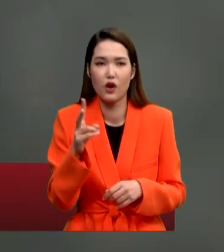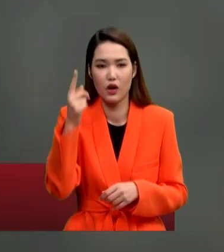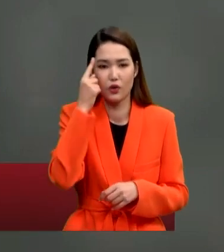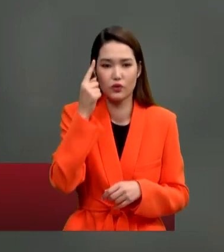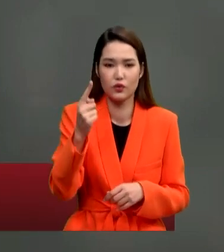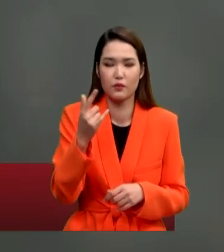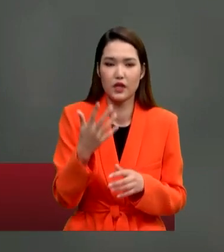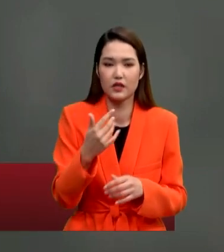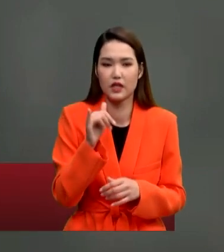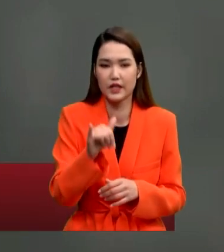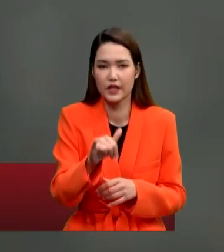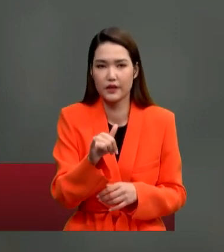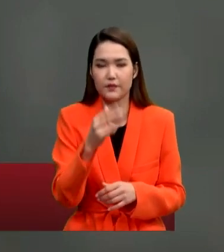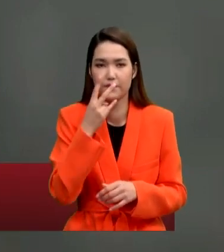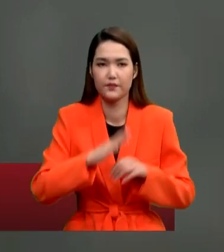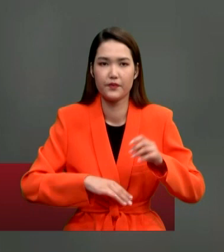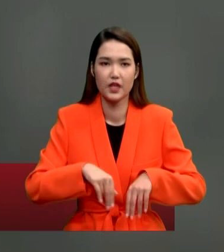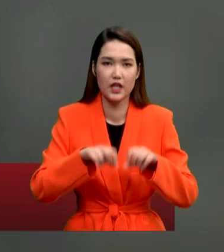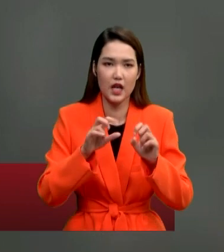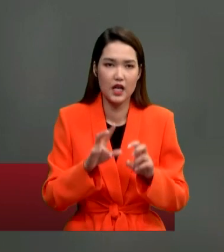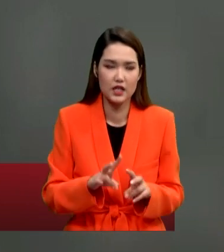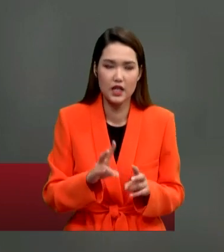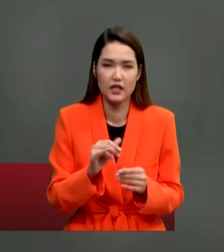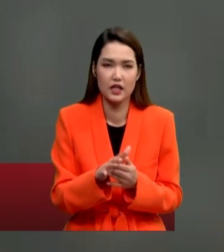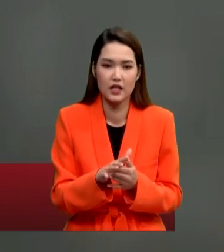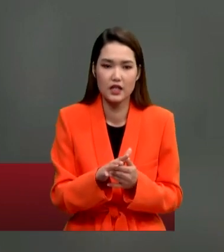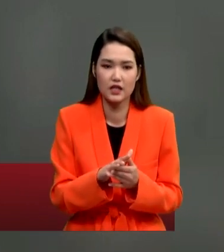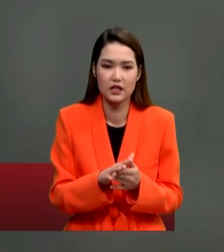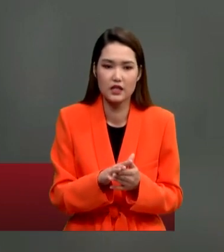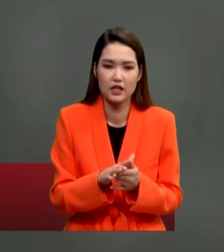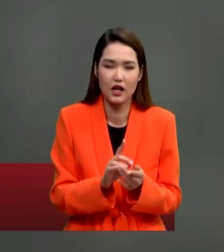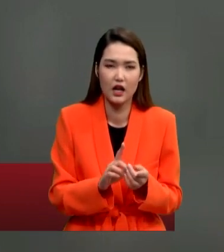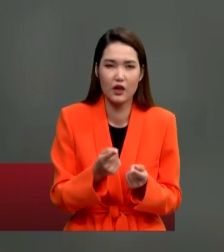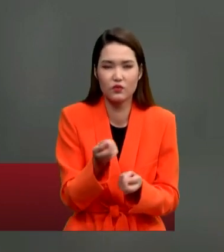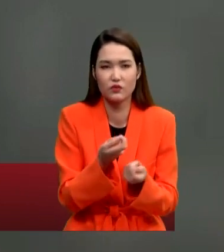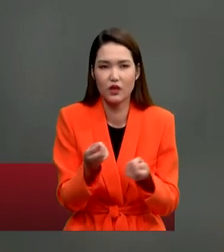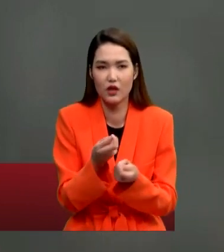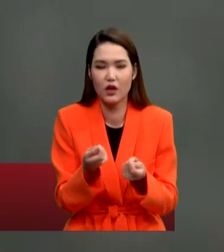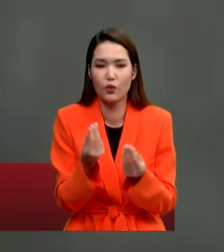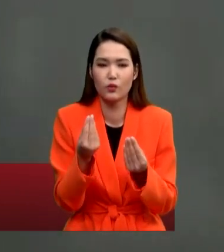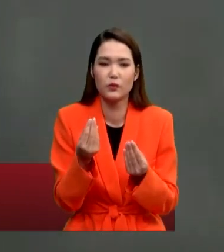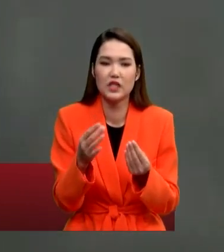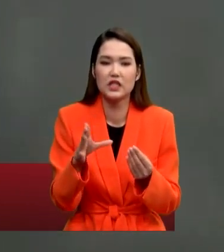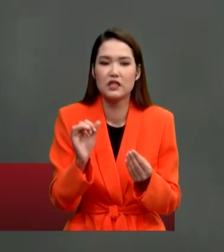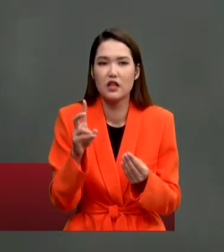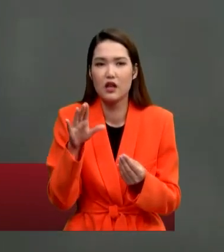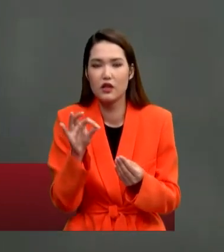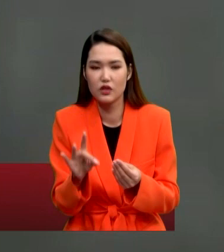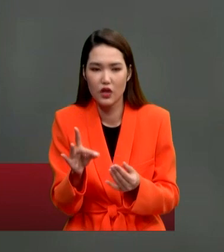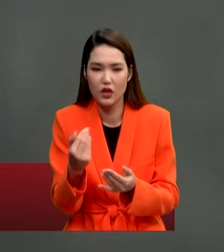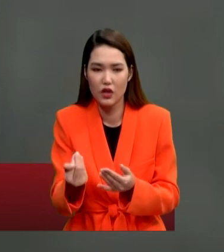сделав осмотр именно по своей специализации, может не выявить аномалии в грудной клетке, именно связанных с сердцем. Я